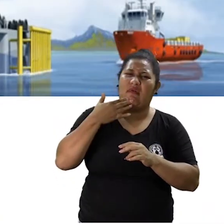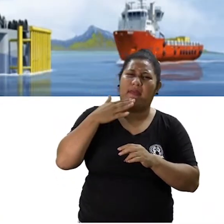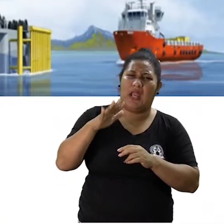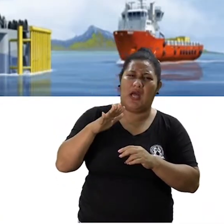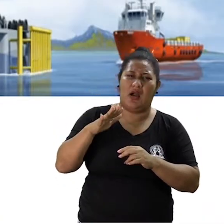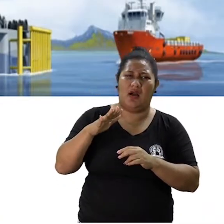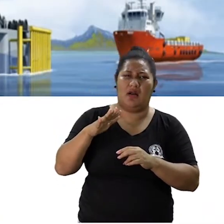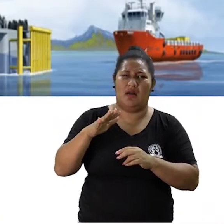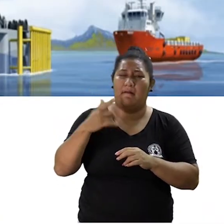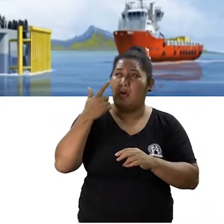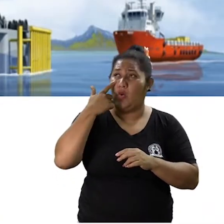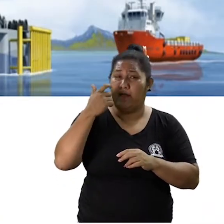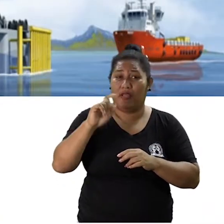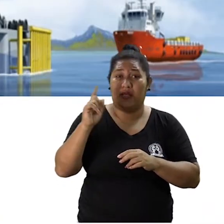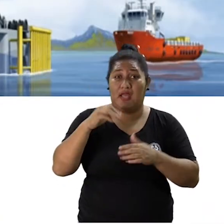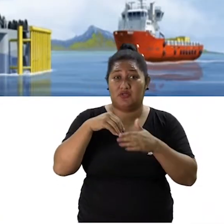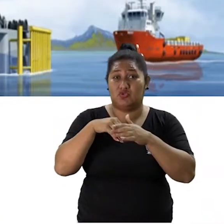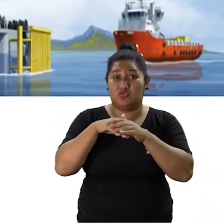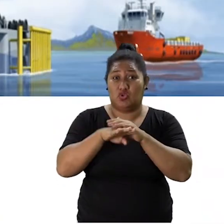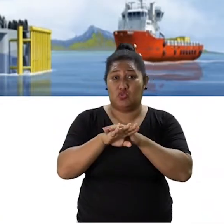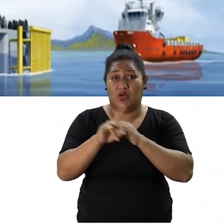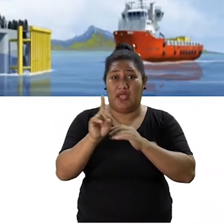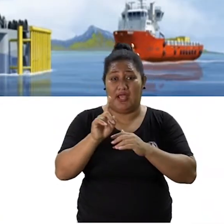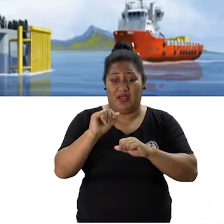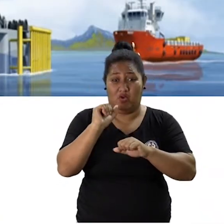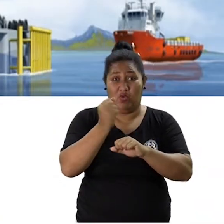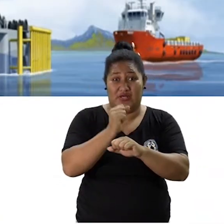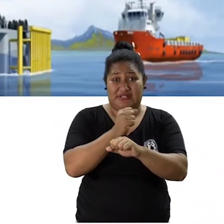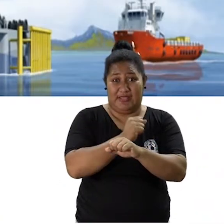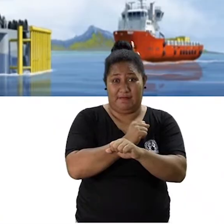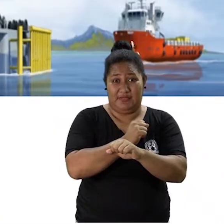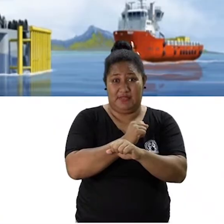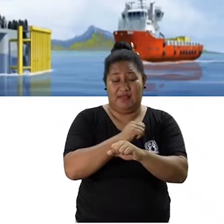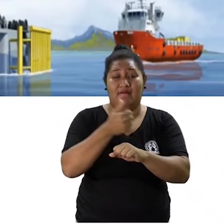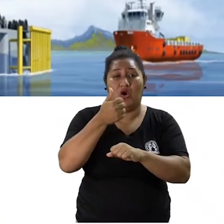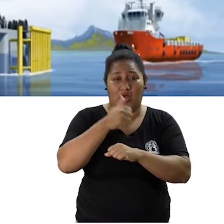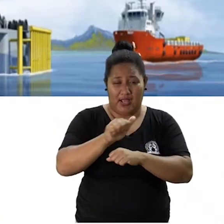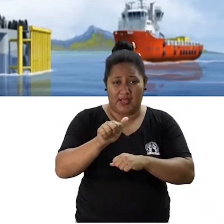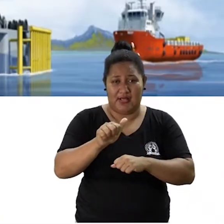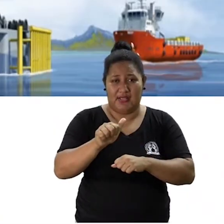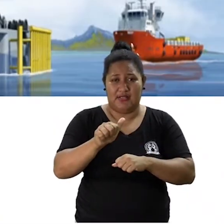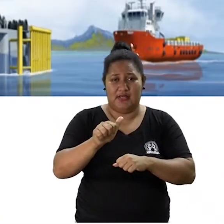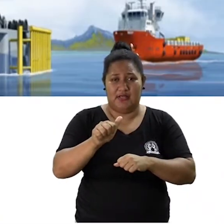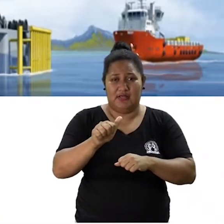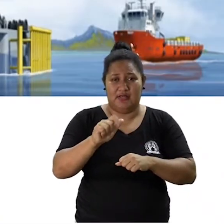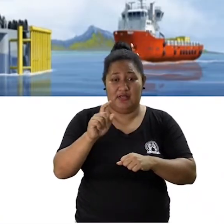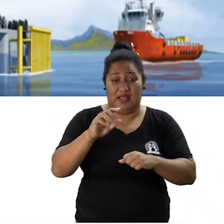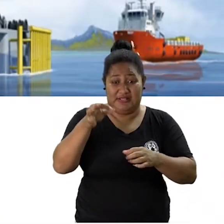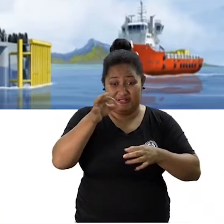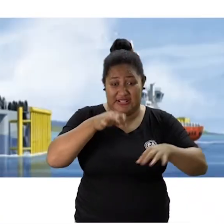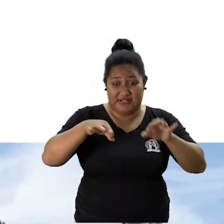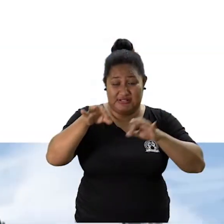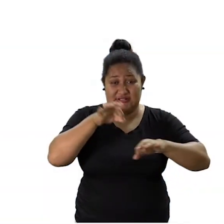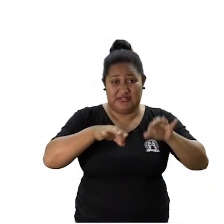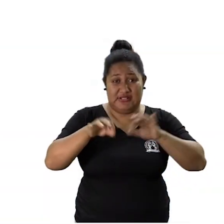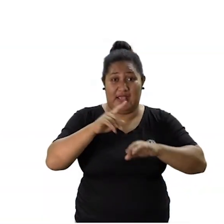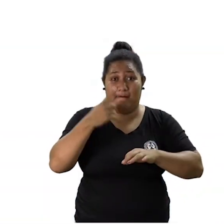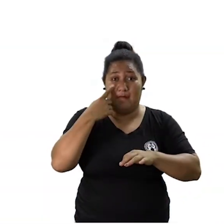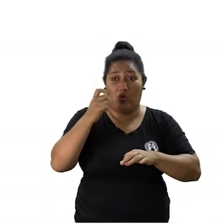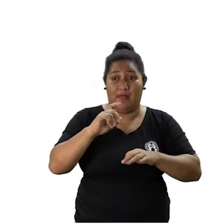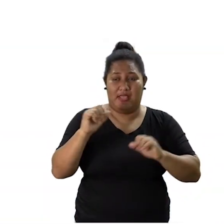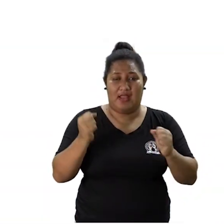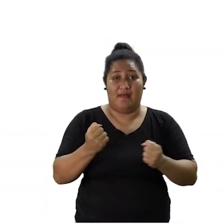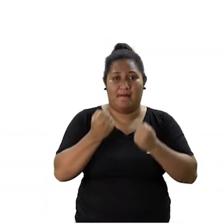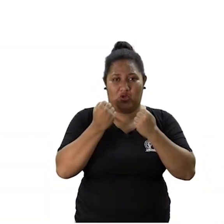peona mo mai te tono le sami. Mo fa nga ina scientists mo mai le